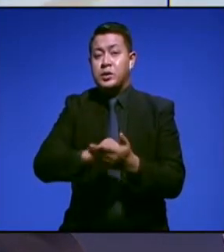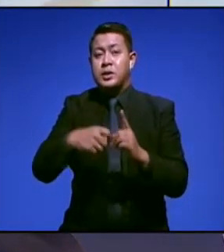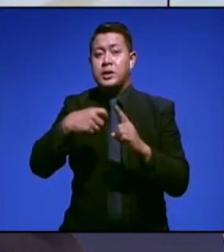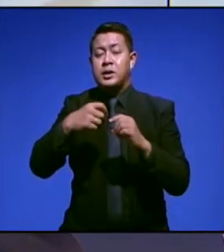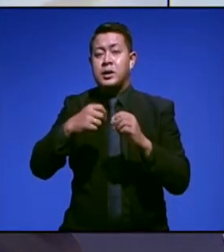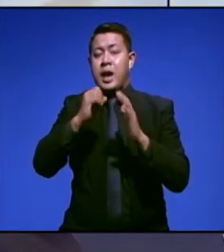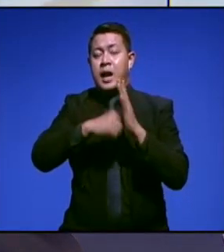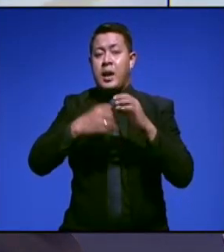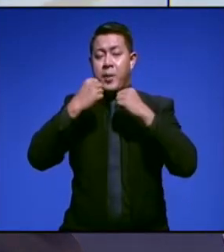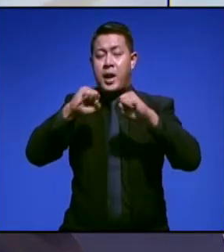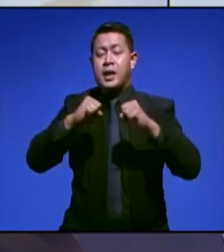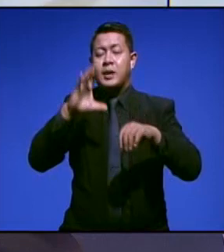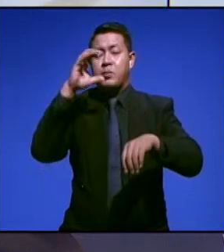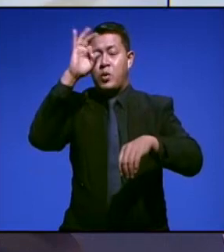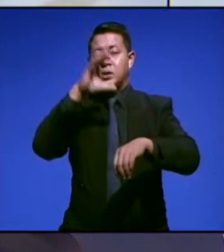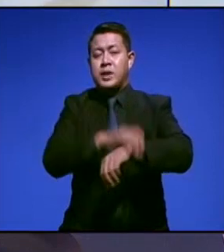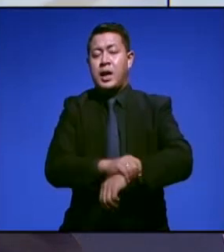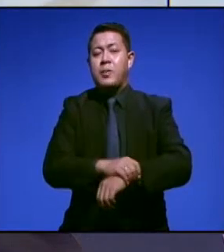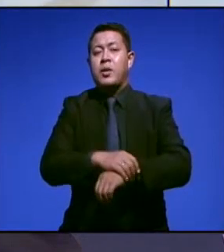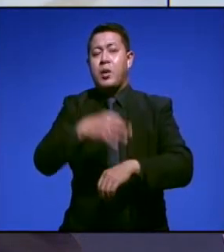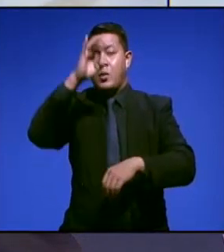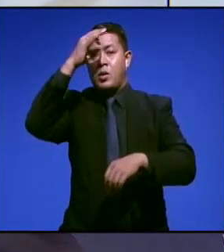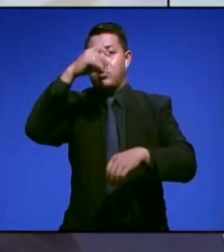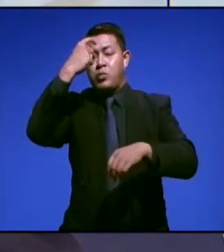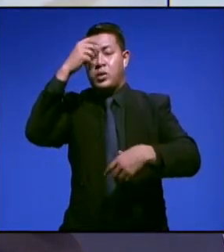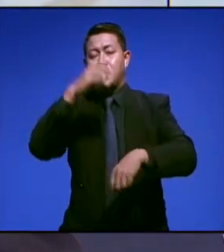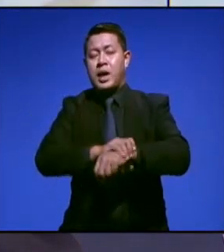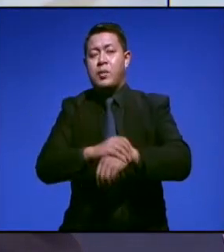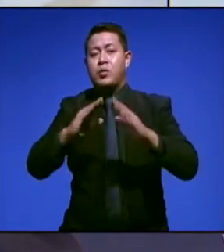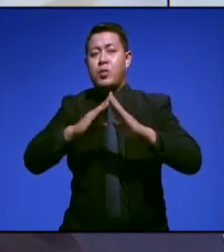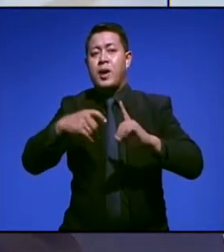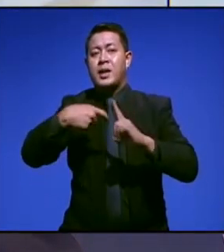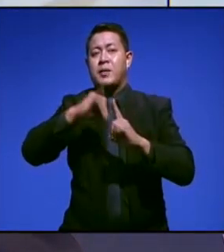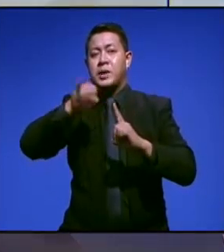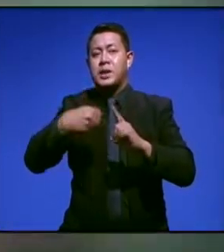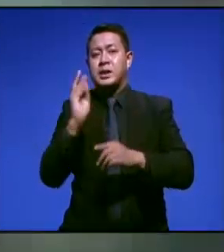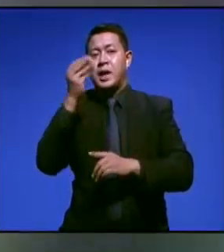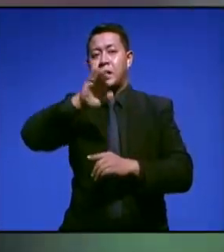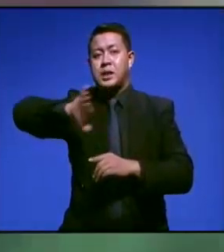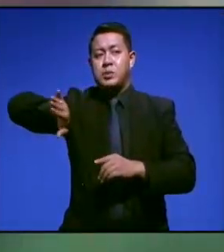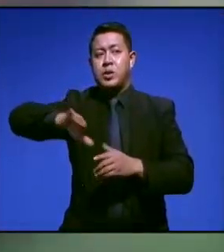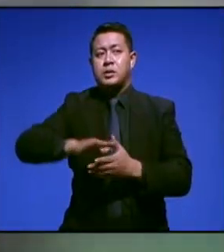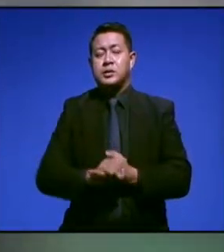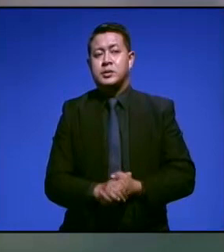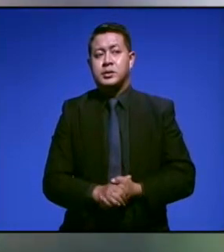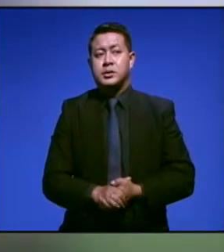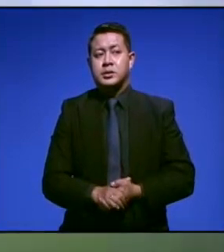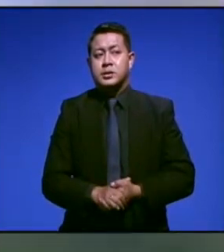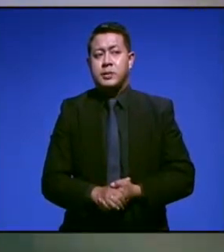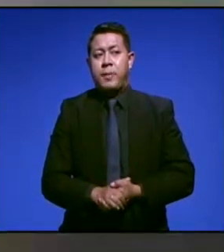Utara, ditangkap polisi. Pelaku ditangkap di rumahnya di Kramat Jati, Jakarta Timur. Baju-baju komunis